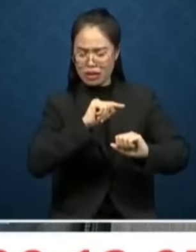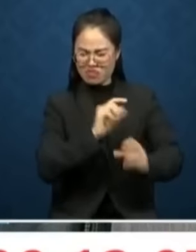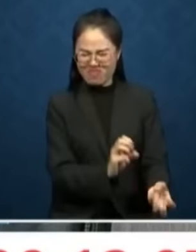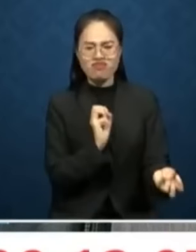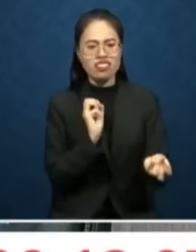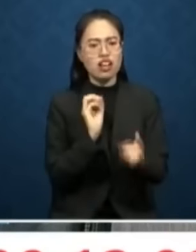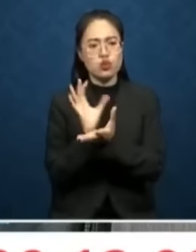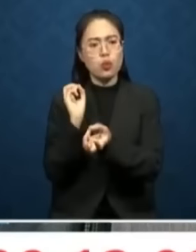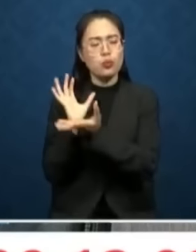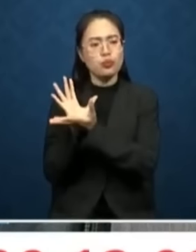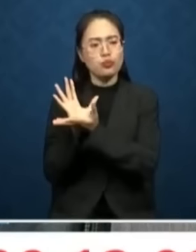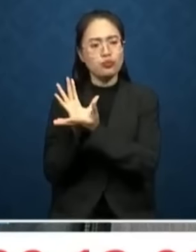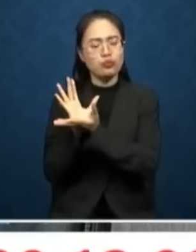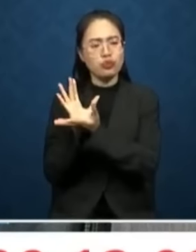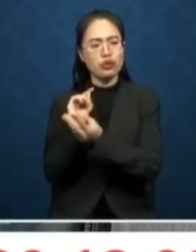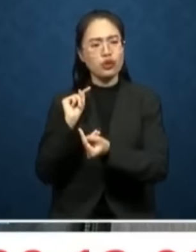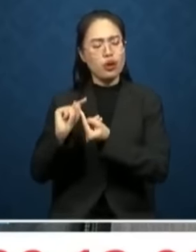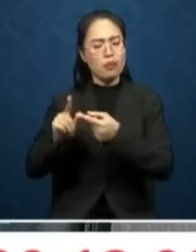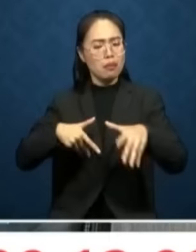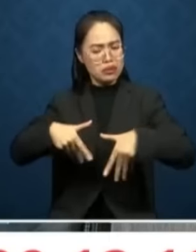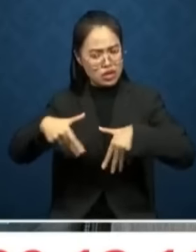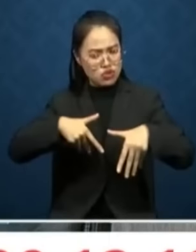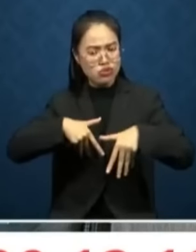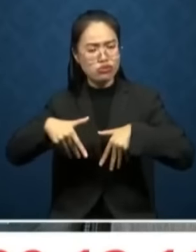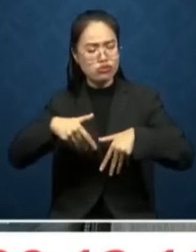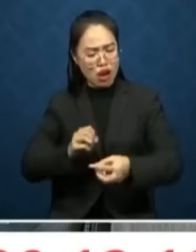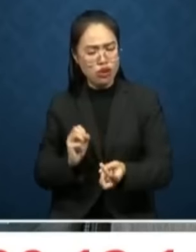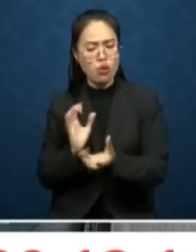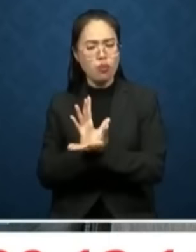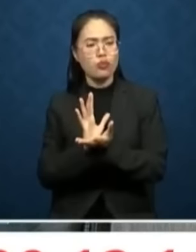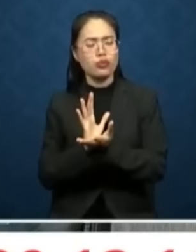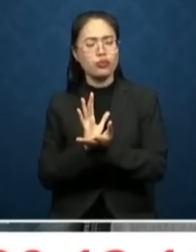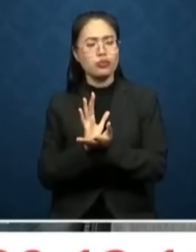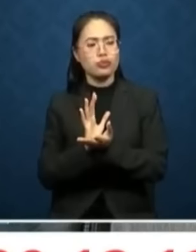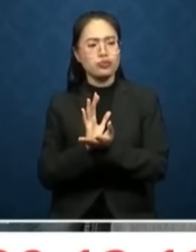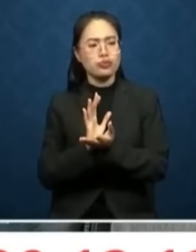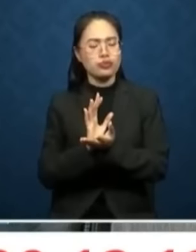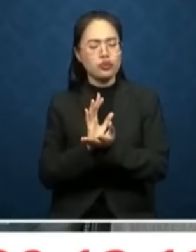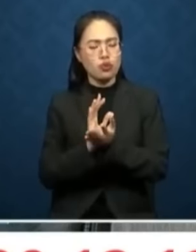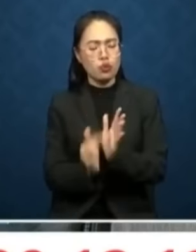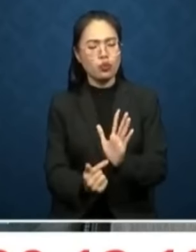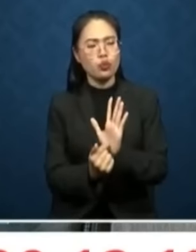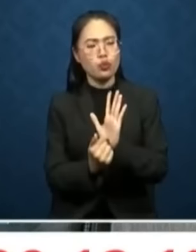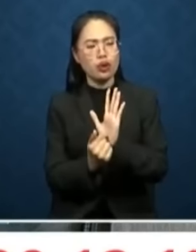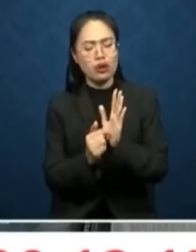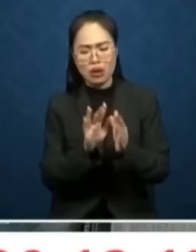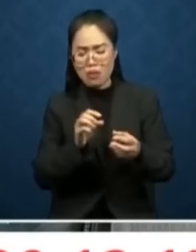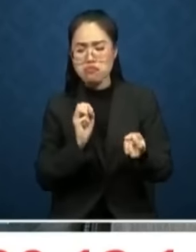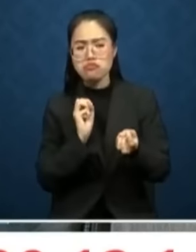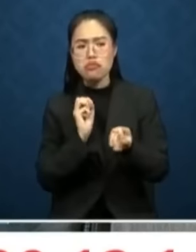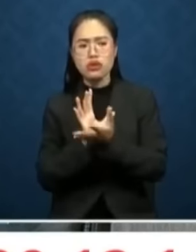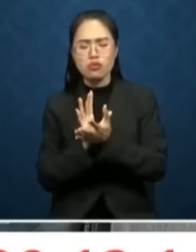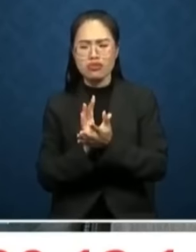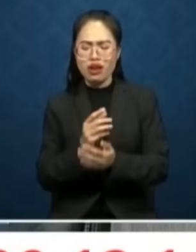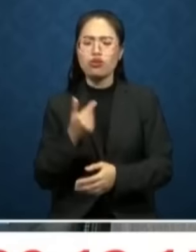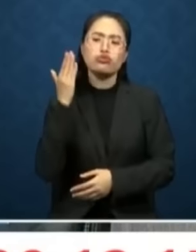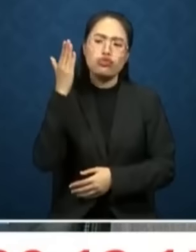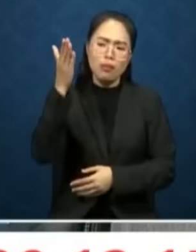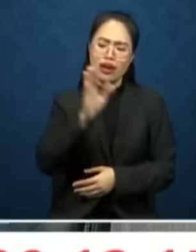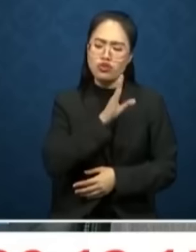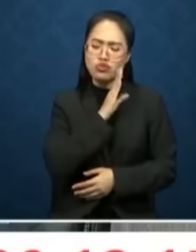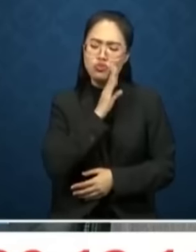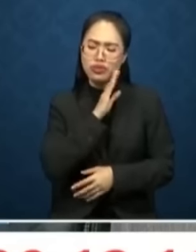อค่านิยมที่สำคัญของบ้านเมืองนี้หลายอย่างด้วยกันนะครับเราจะบอกเรื่องราวค่านิยมเหล่านี้ต่อลูกหลานของเราในอนา